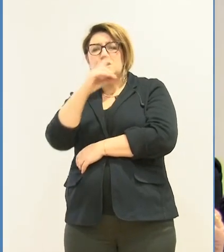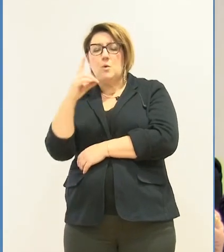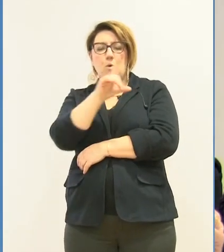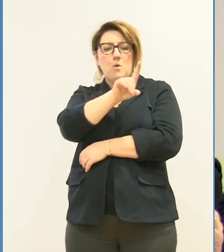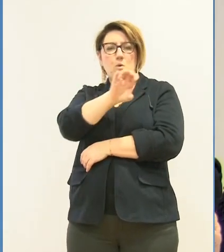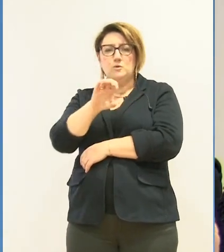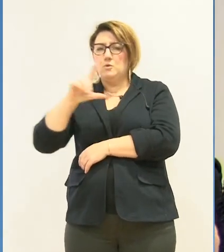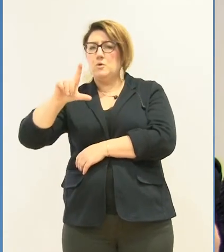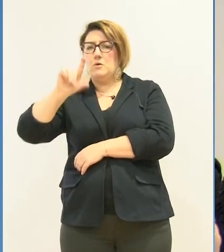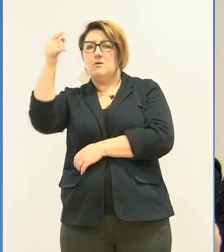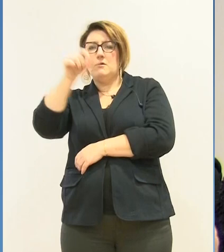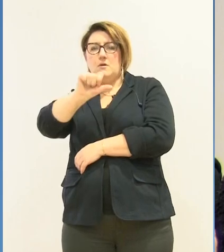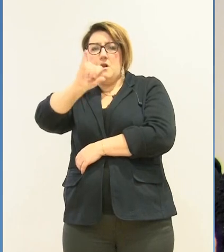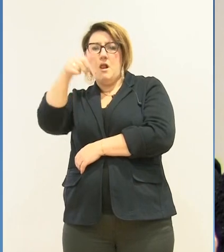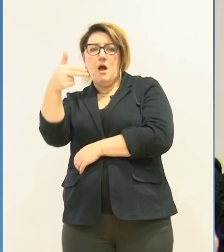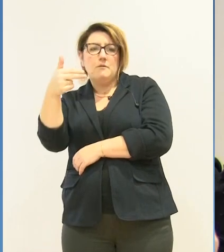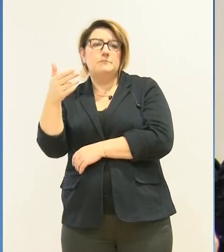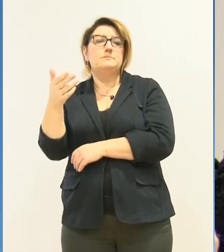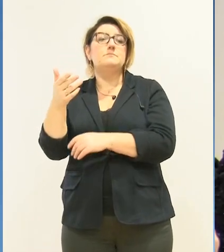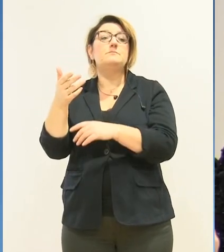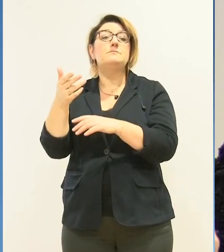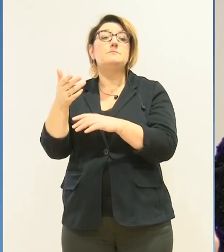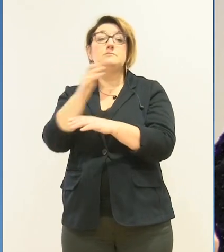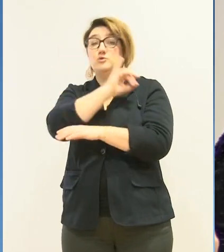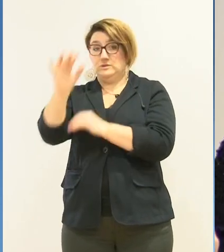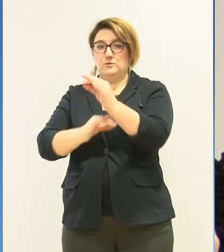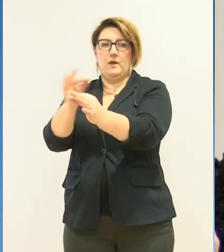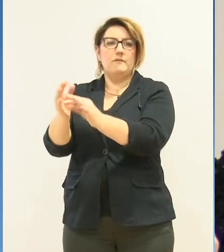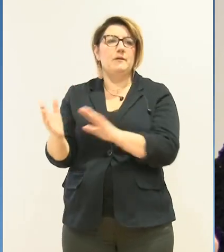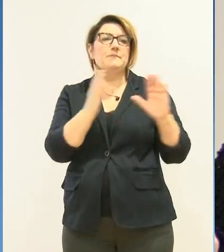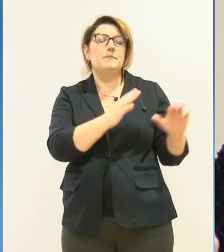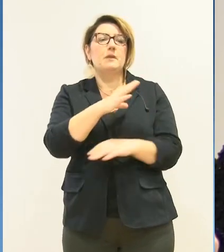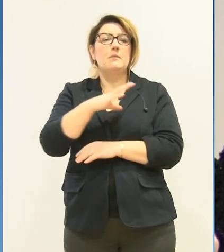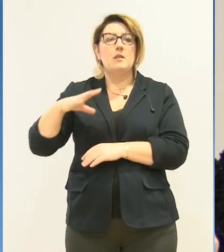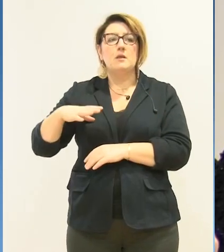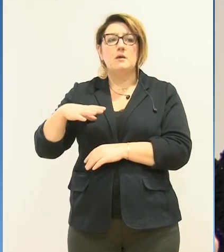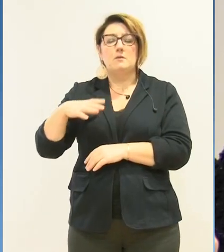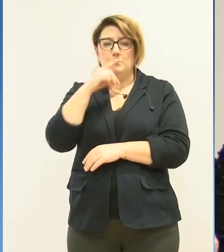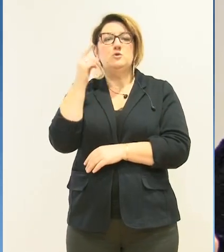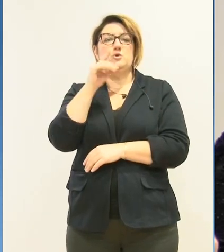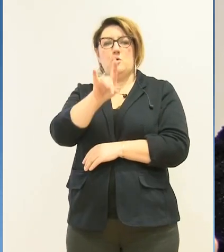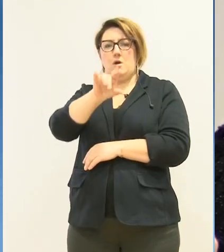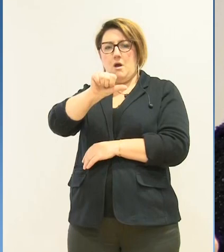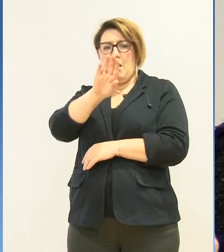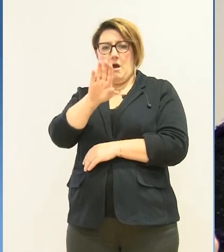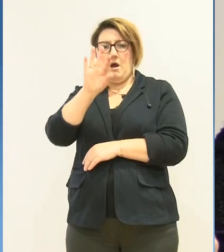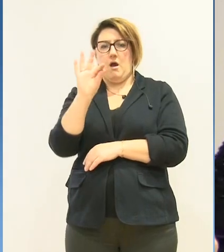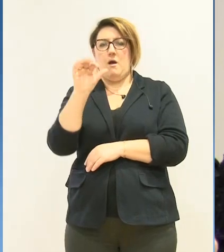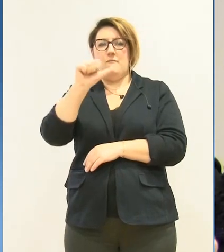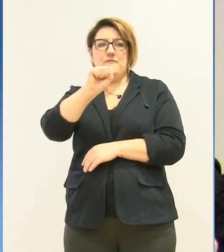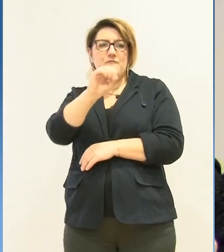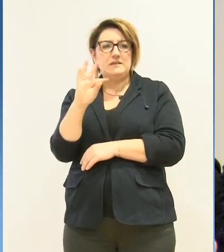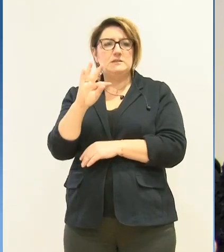bouillon donne le pouvoir à monsieur bouzayane pour la soirée alain confessons claude coutaz